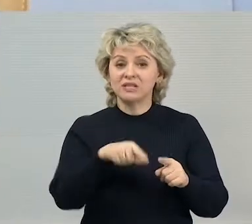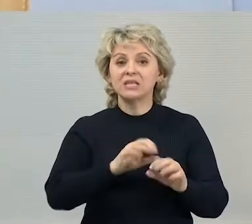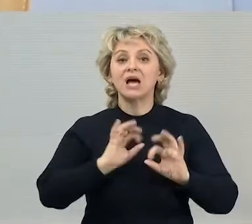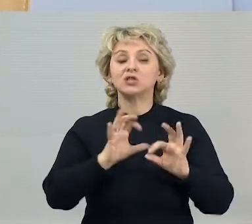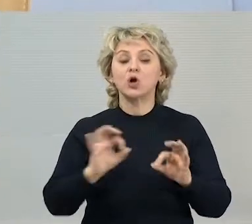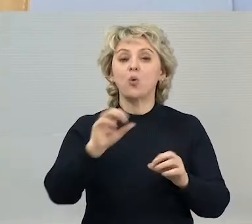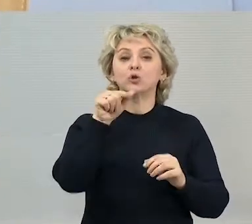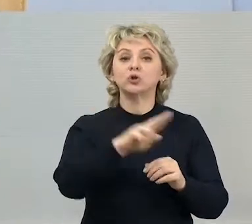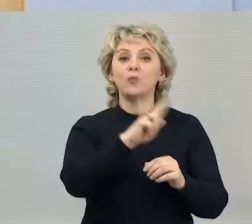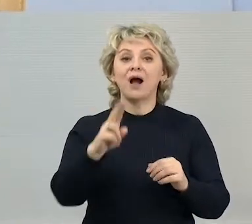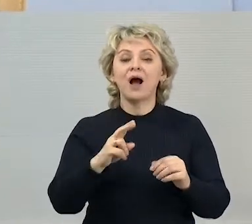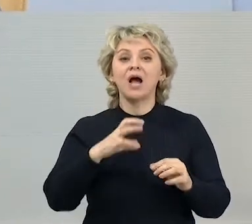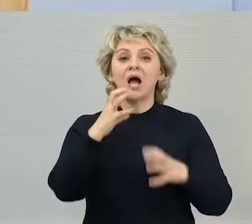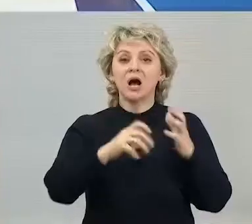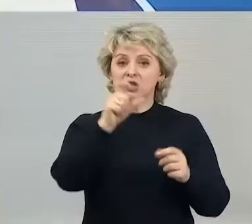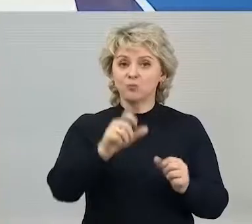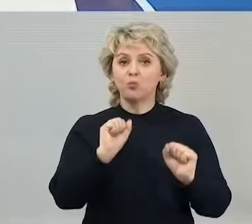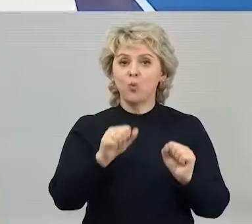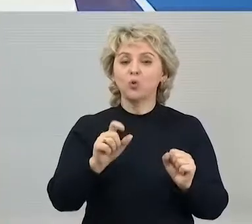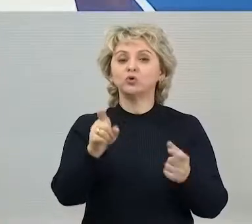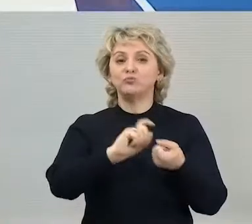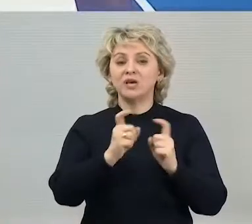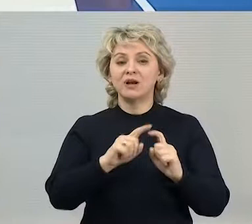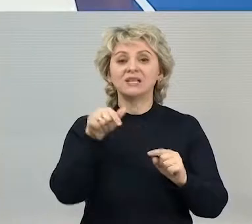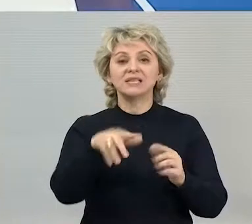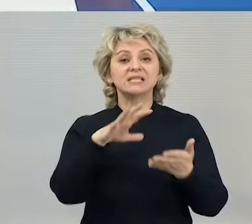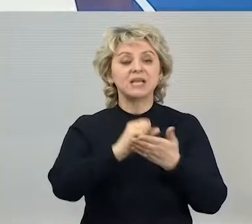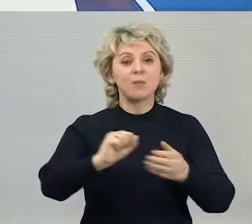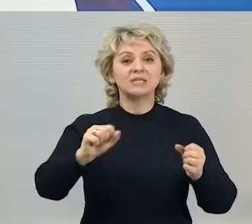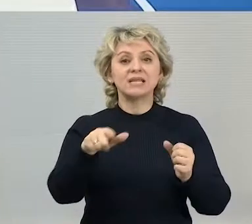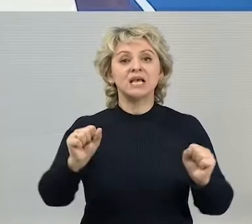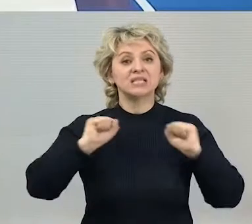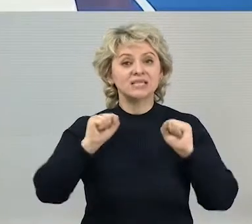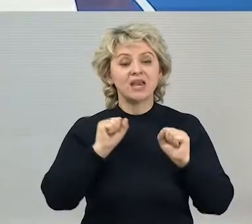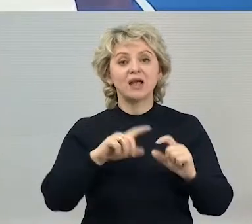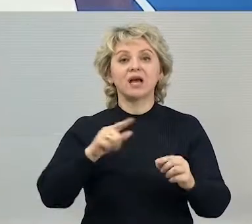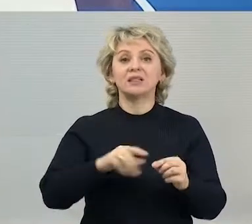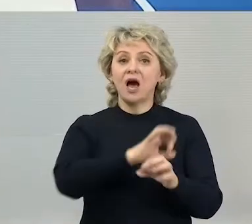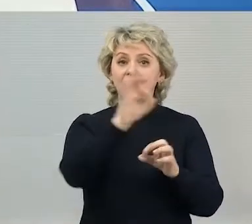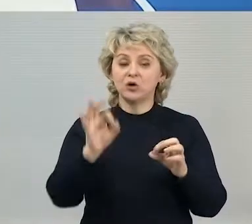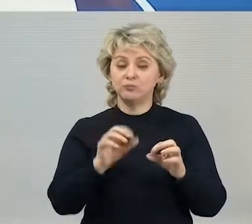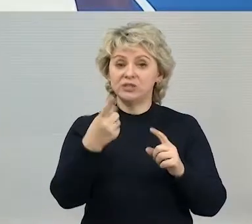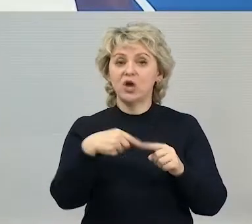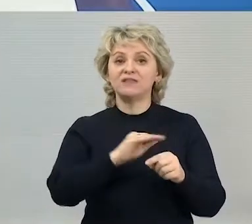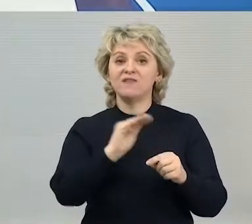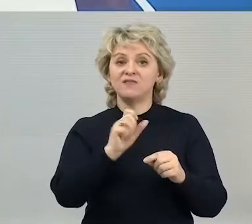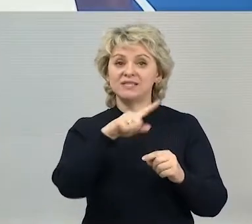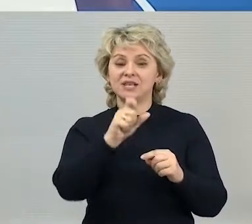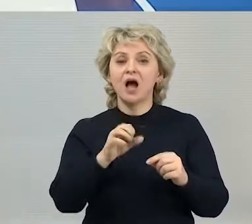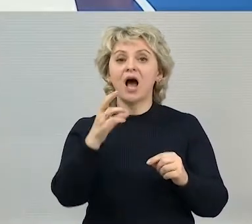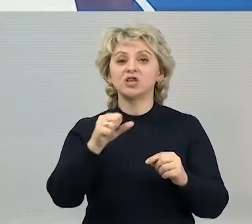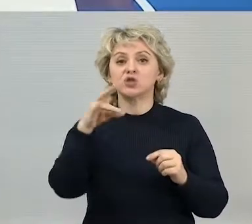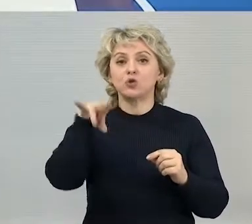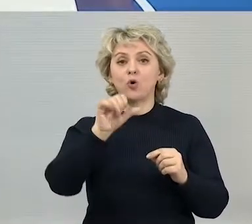рассказывать о том, как космонавты могут бороться с невесомостью, заниматься зарядкой на орбите. Отчасти это тоже и физика, и астрономия. Я,